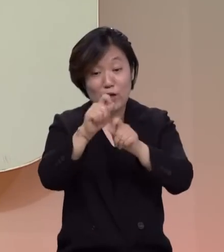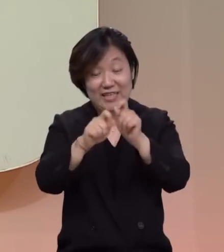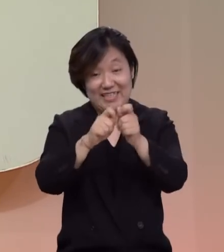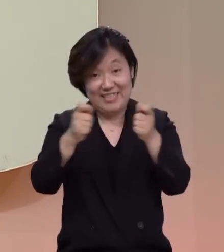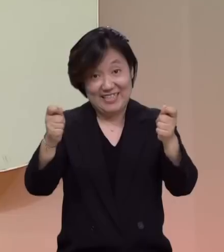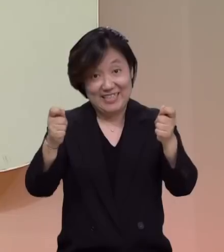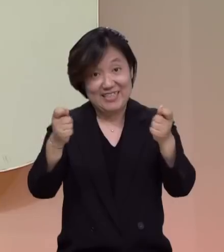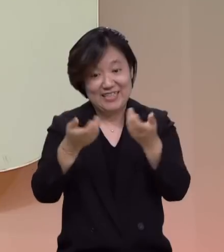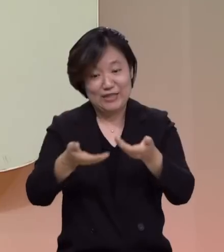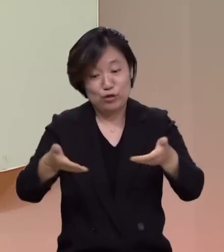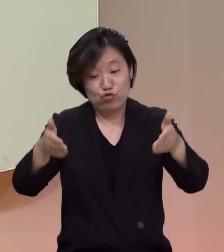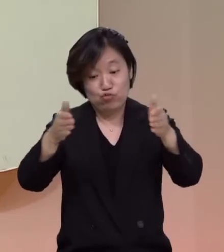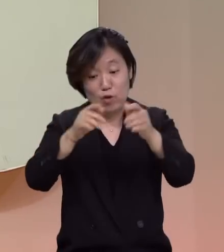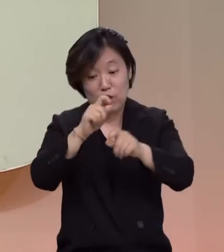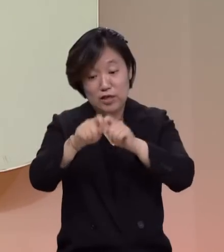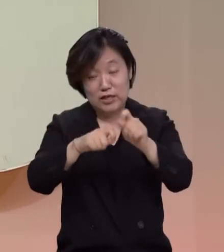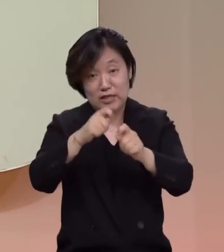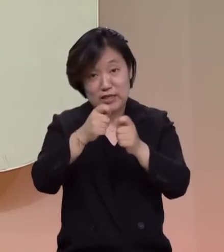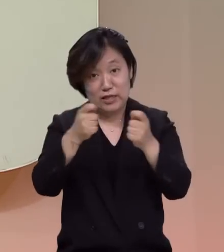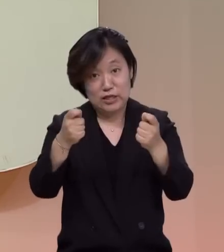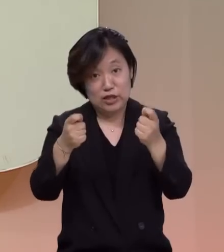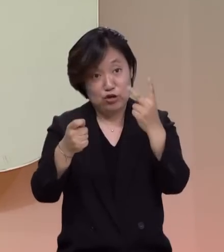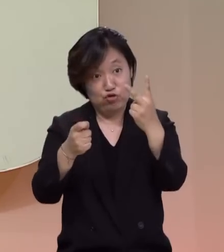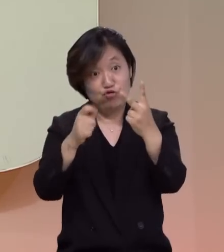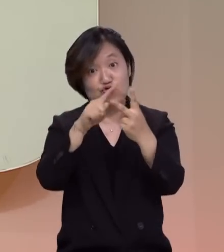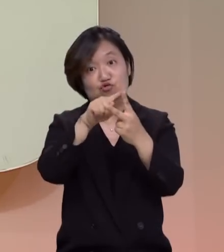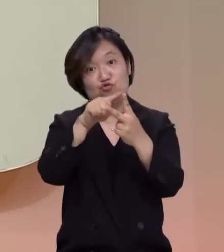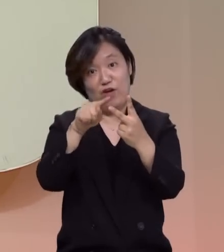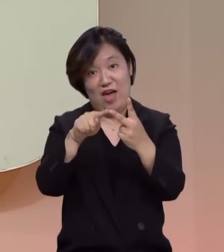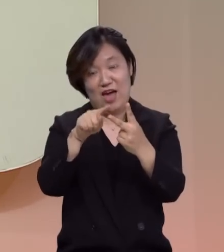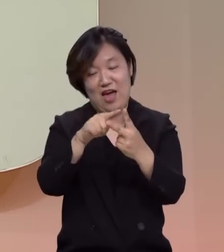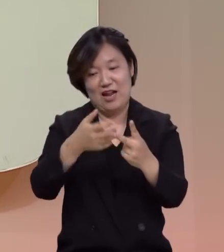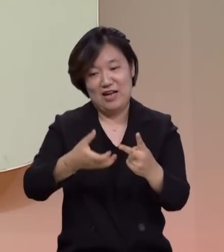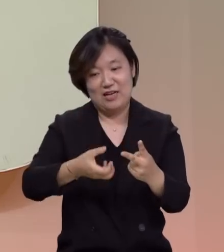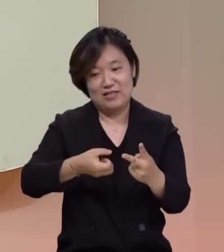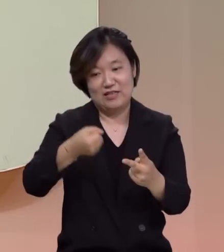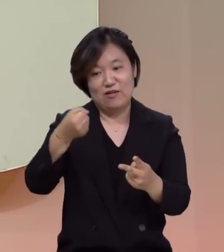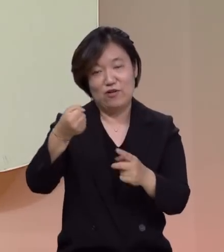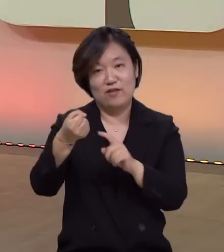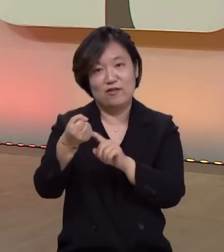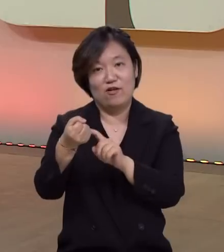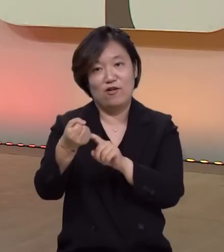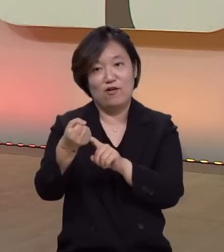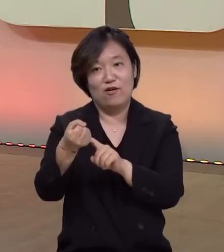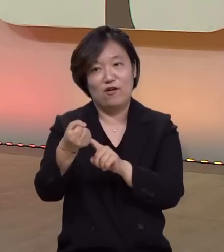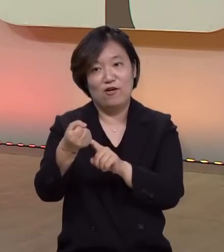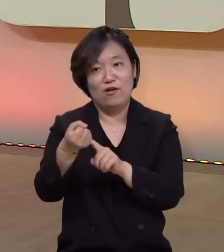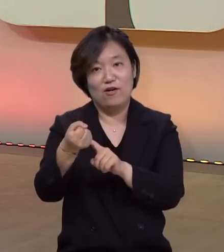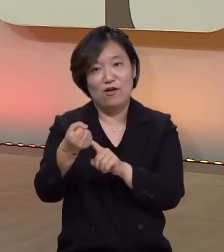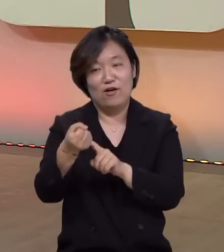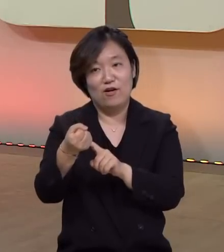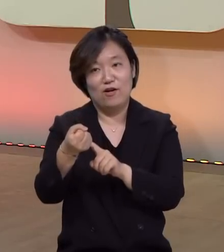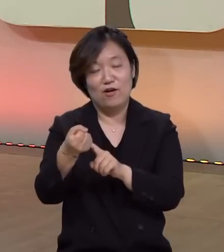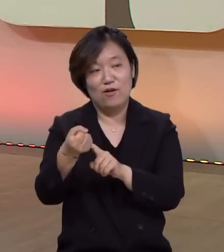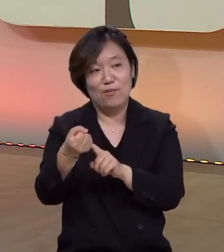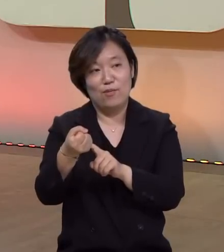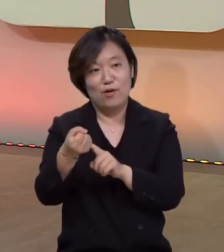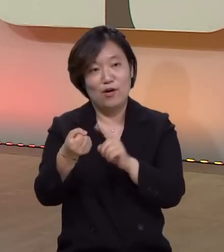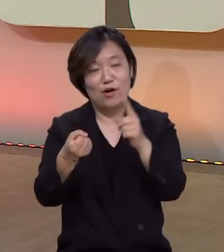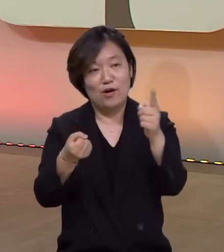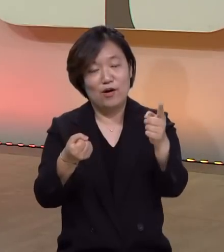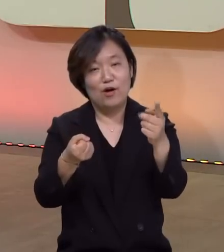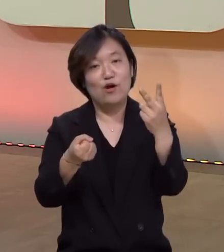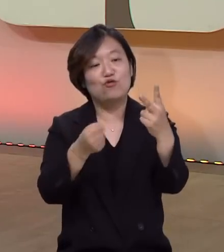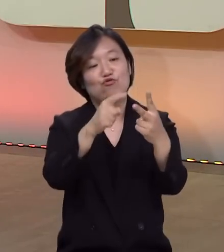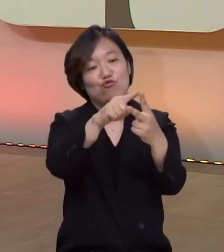옛날에 이렇게 주머니 복주머니 두 개를 딱 두 개를 꺼내시더래요 그래서 복주머니 하나를 첫 번째